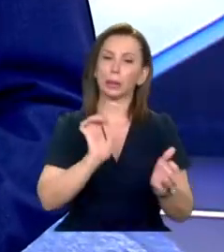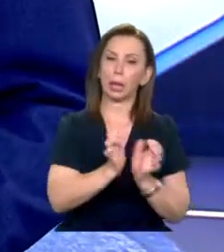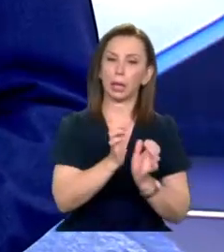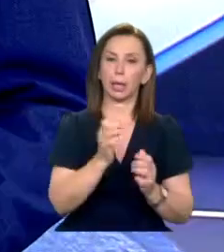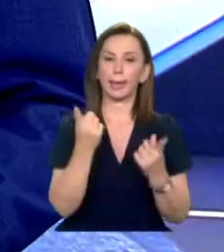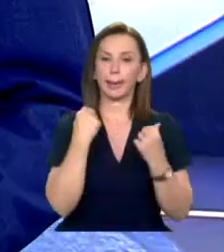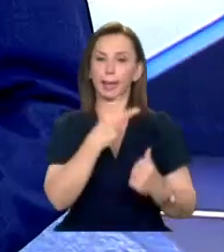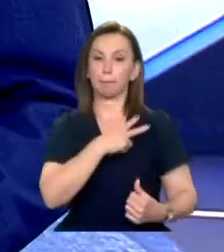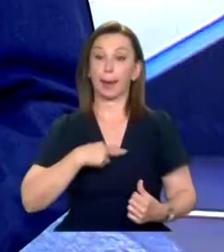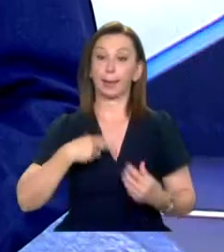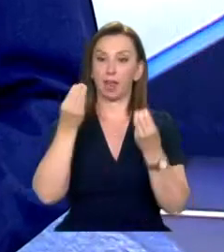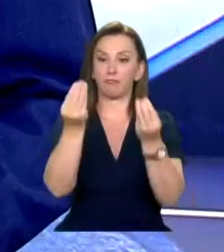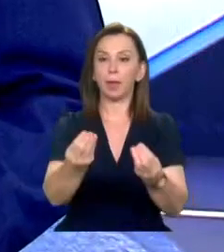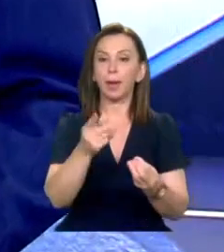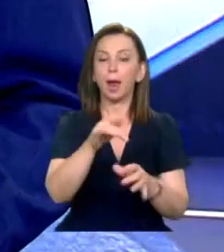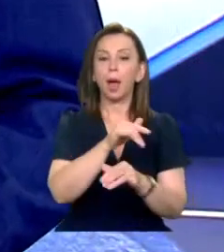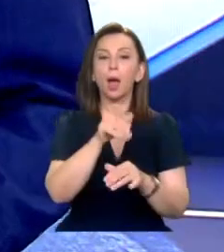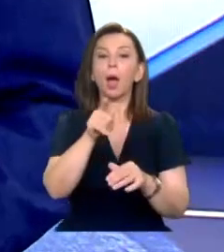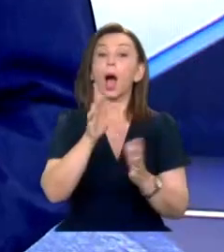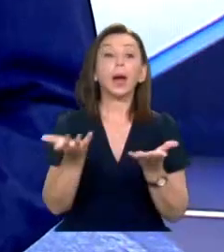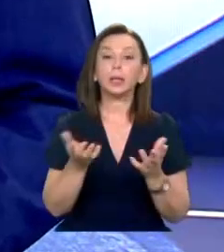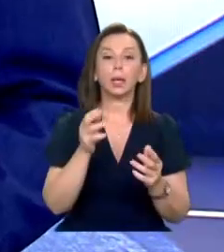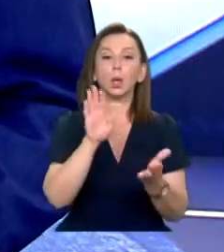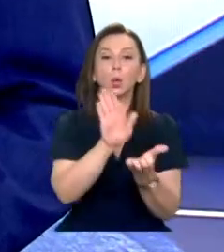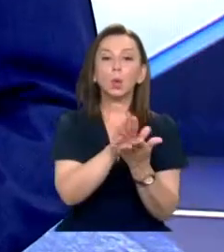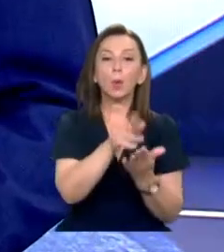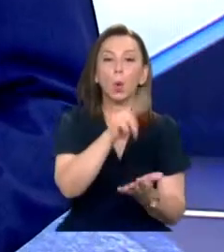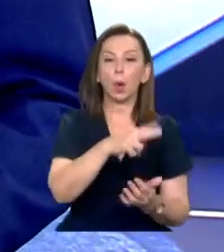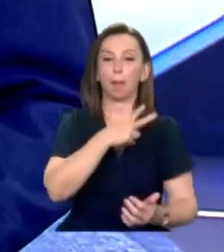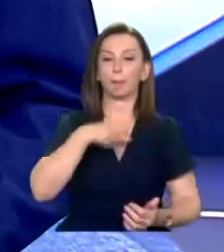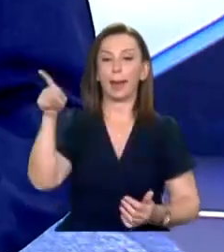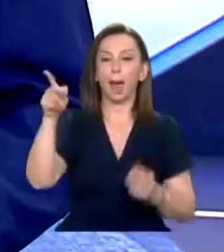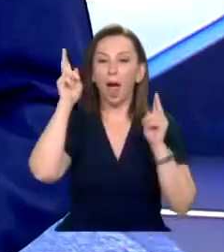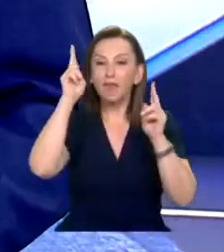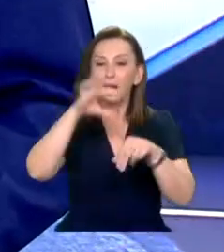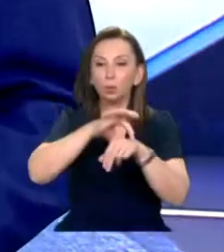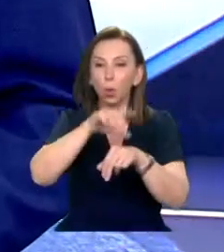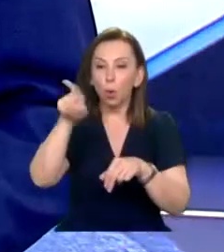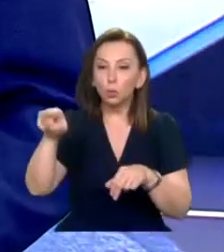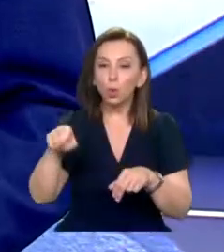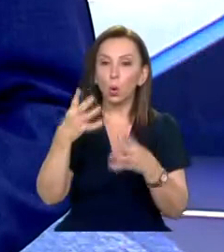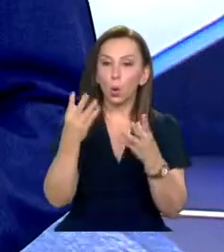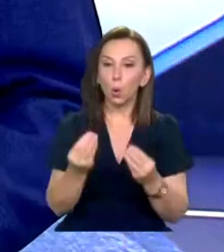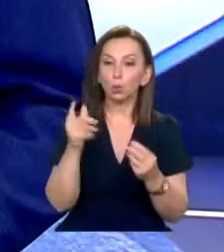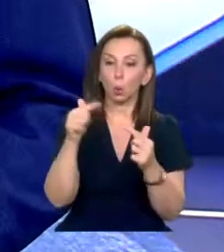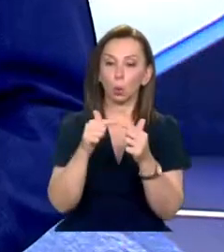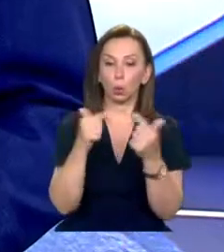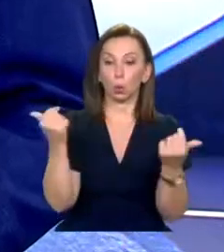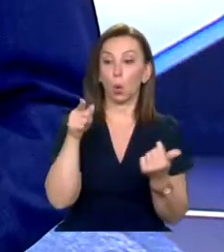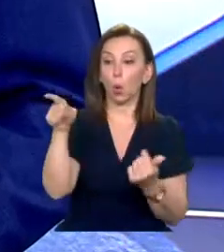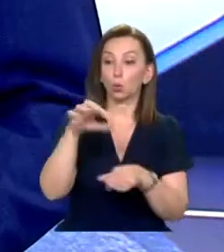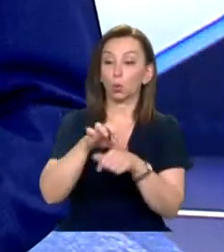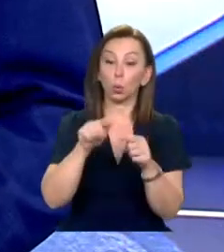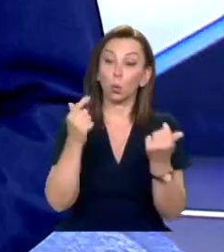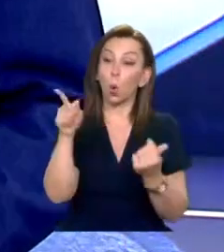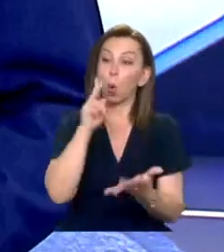ve yetki belediyelere verildi. Hangi köpeklerin öldürüleceğine belediyelerde veteriner hekimlerden oluşturulacak bir kurul karar